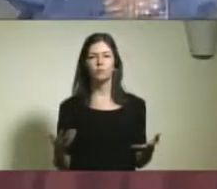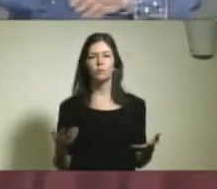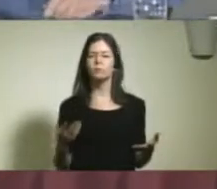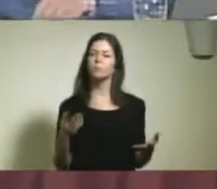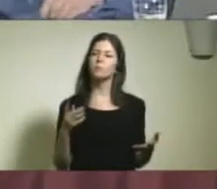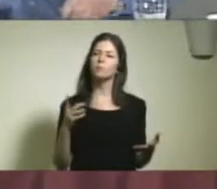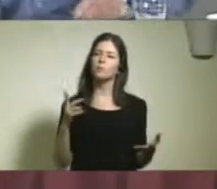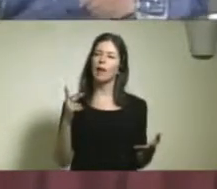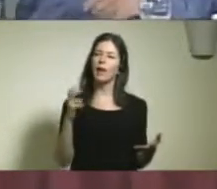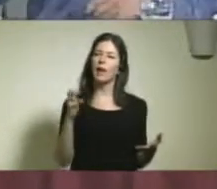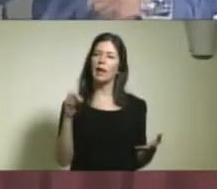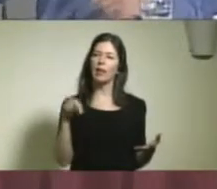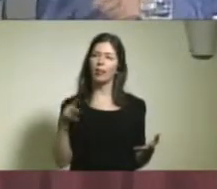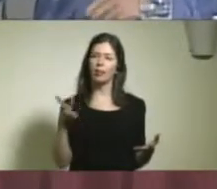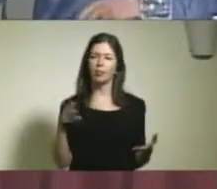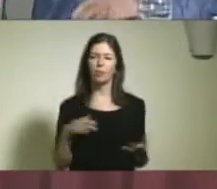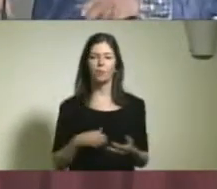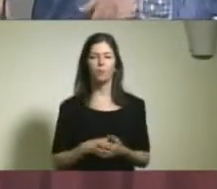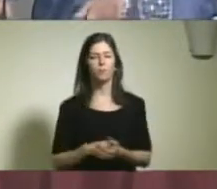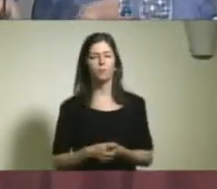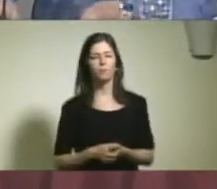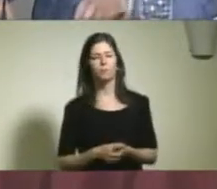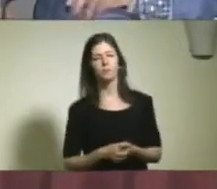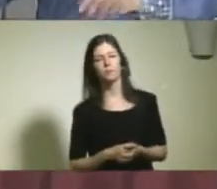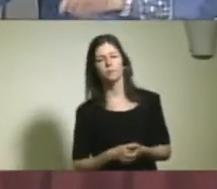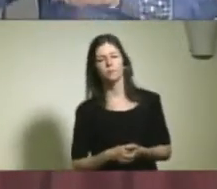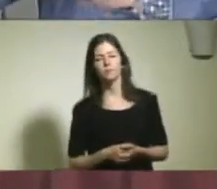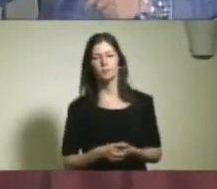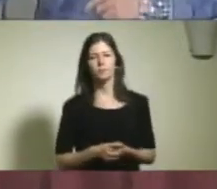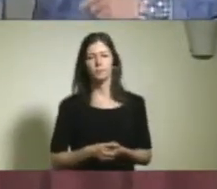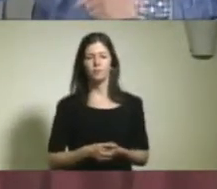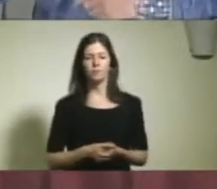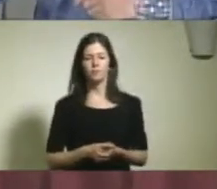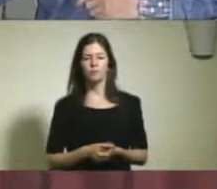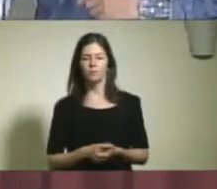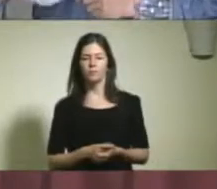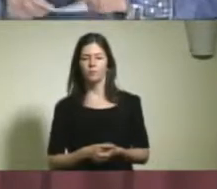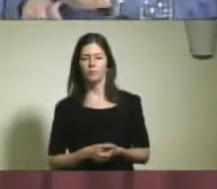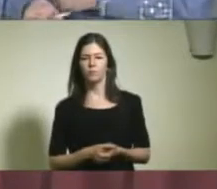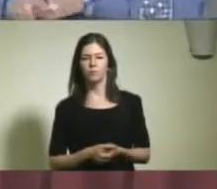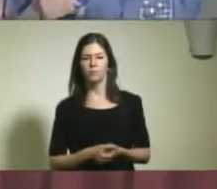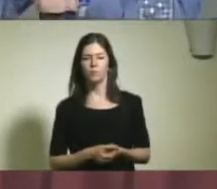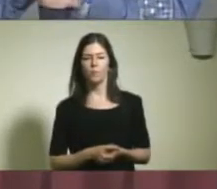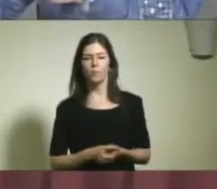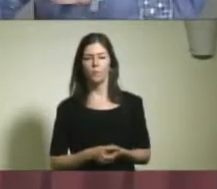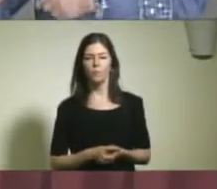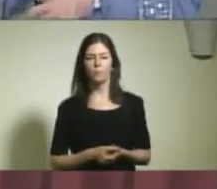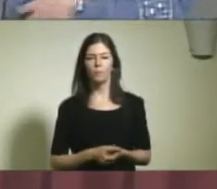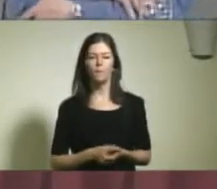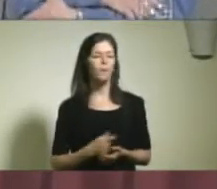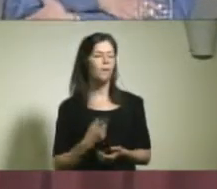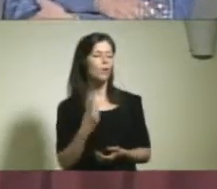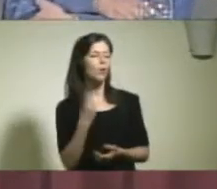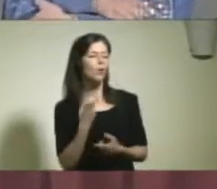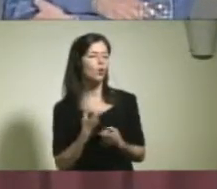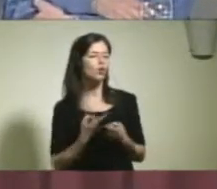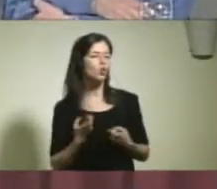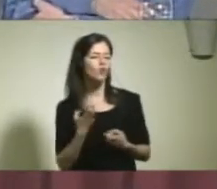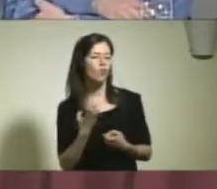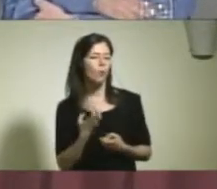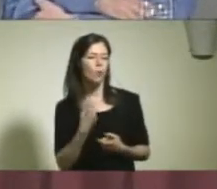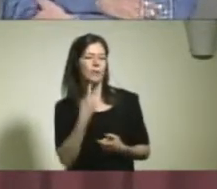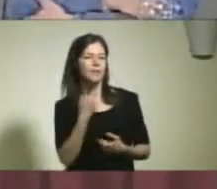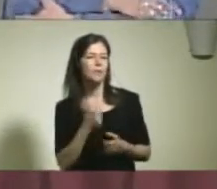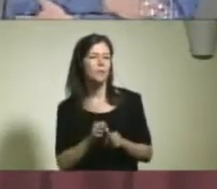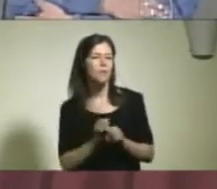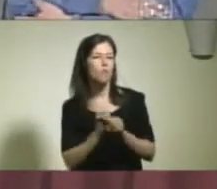Ken d'abord. Il y a une chose que je voudrais clarifier, à savoir le rôle